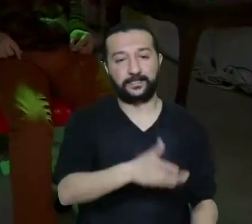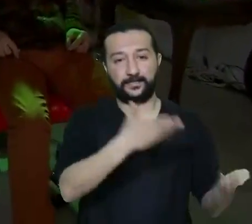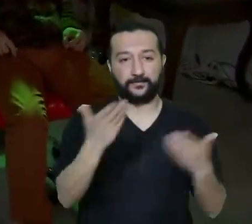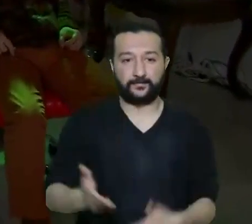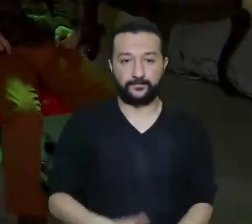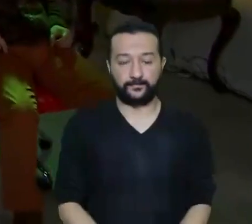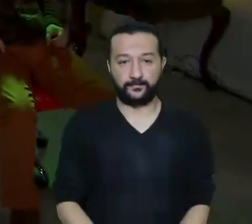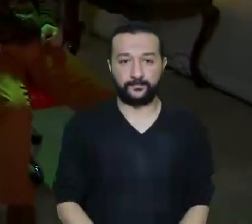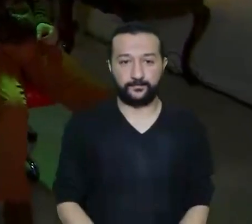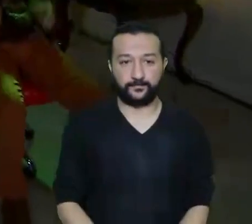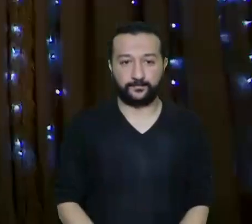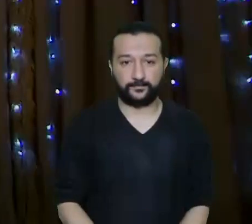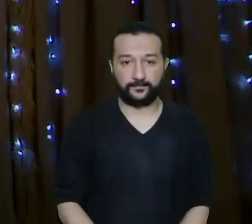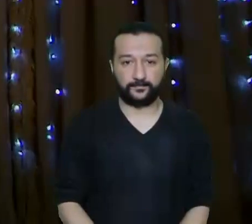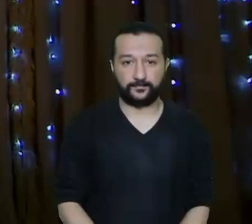Veysel!